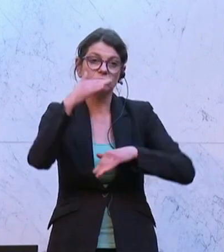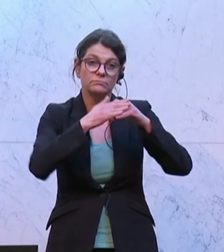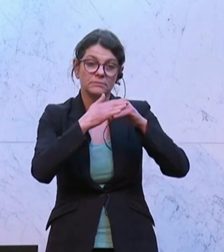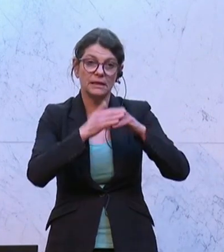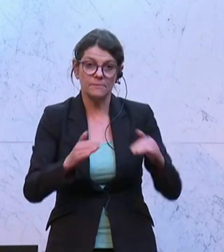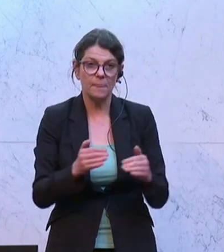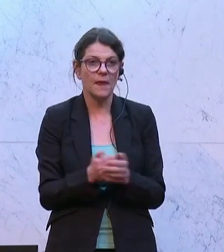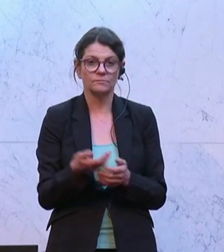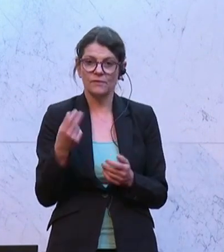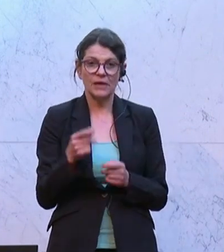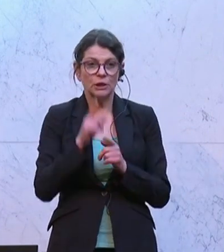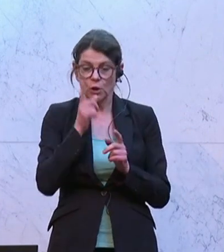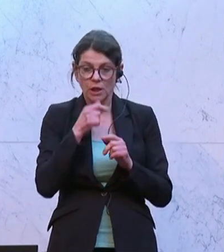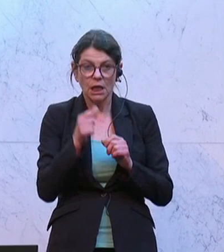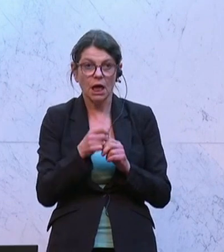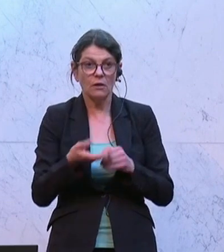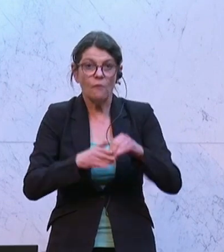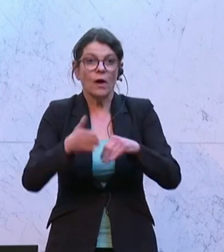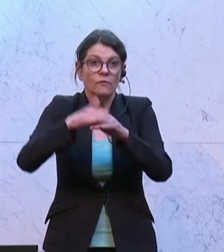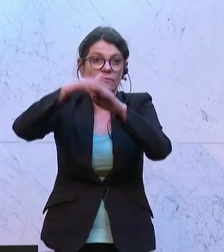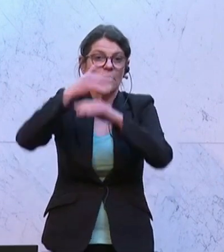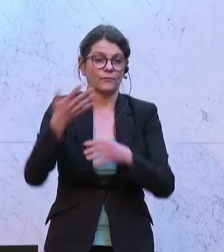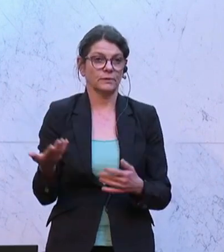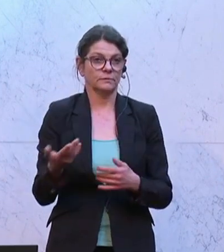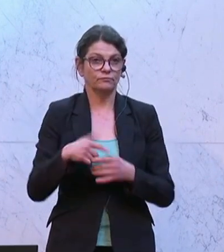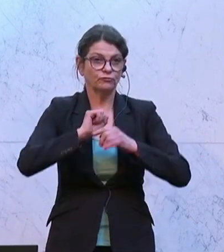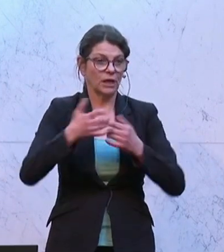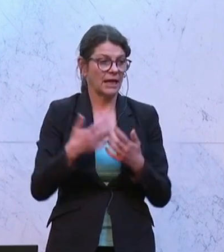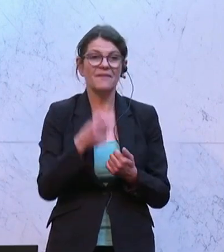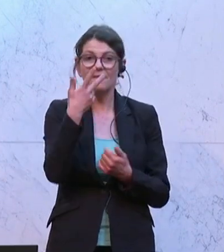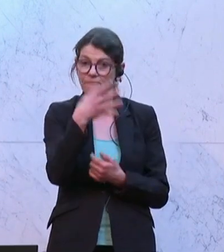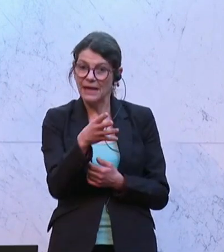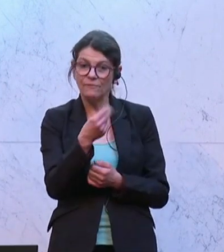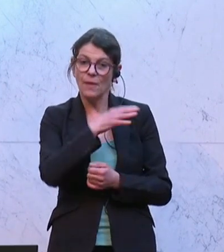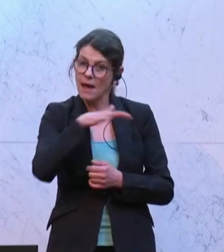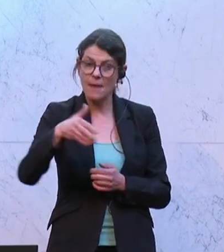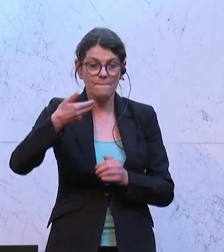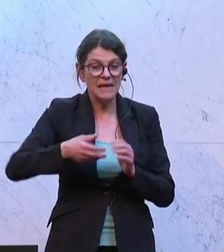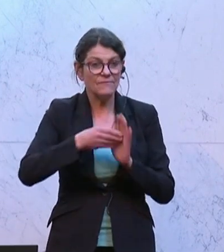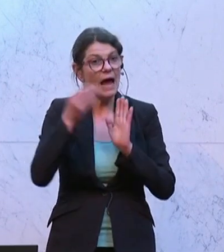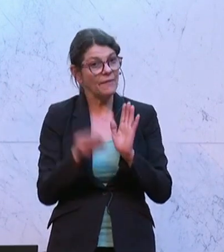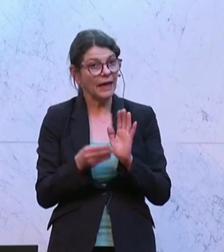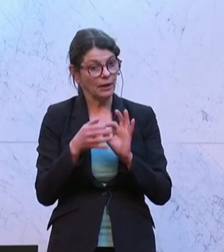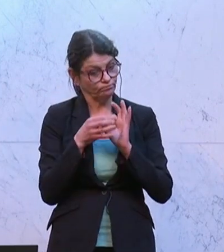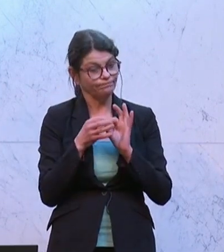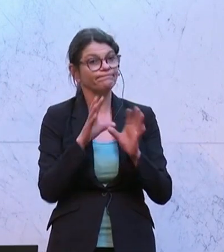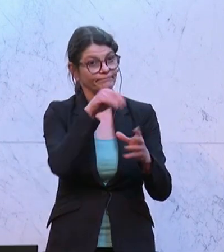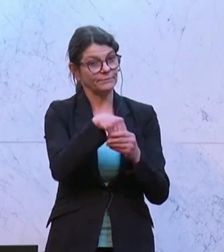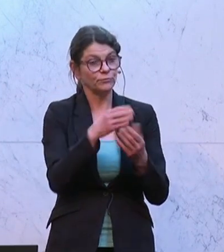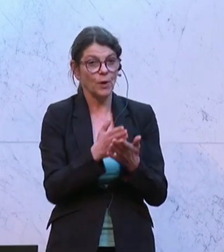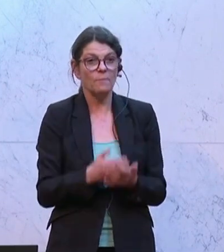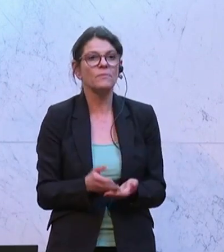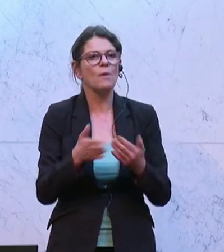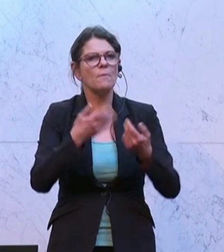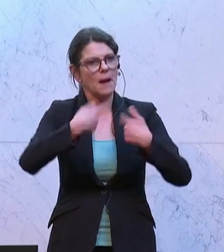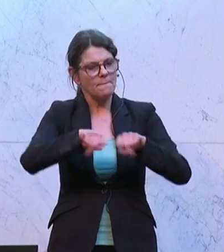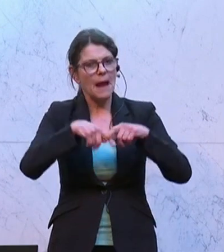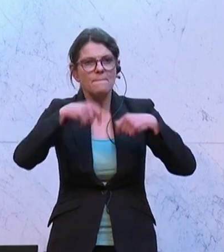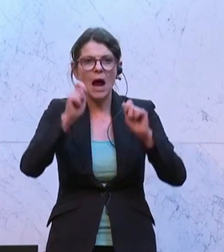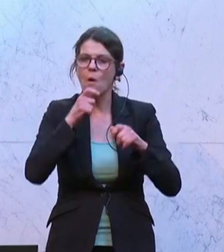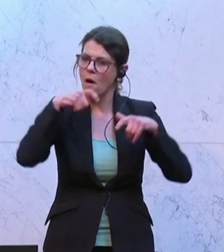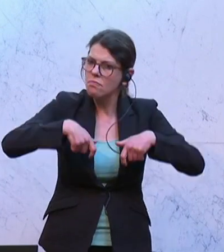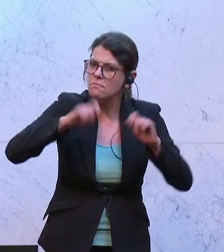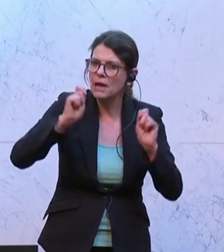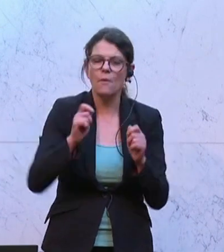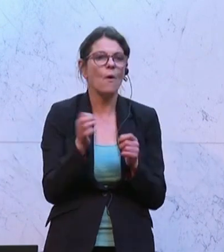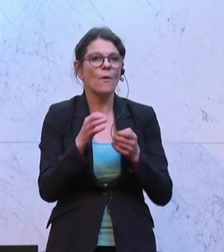vor sprunghaften Mieterhöhungen schützt. 3/4 aller Mietverträge sind davon umfasst, zum Beispiel im Gemeindebau, im Altbau oder